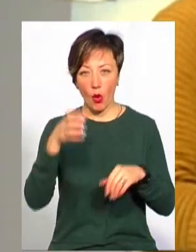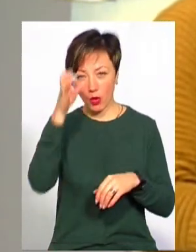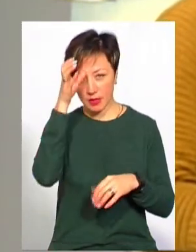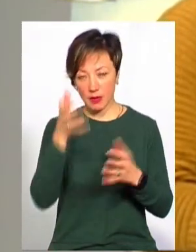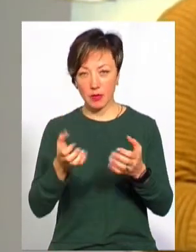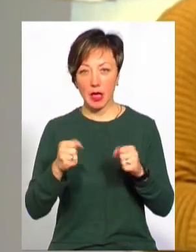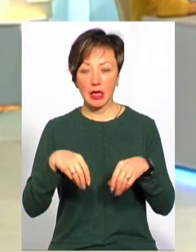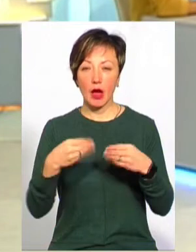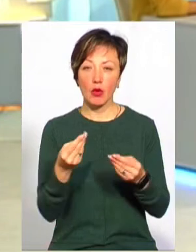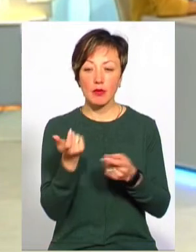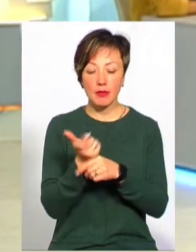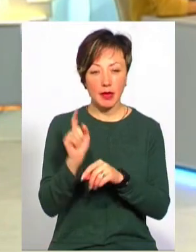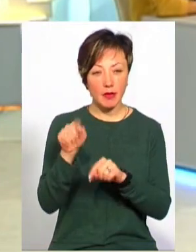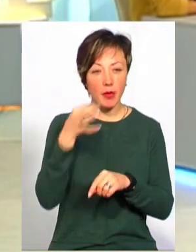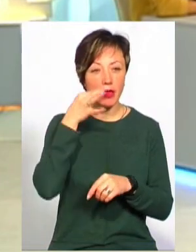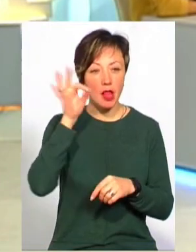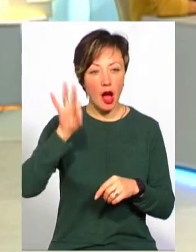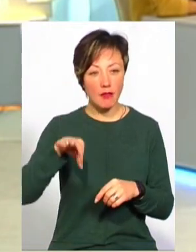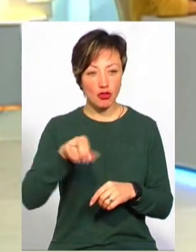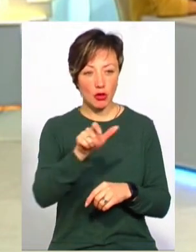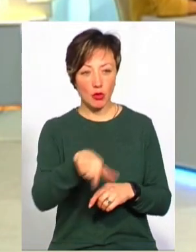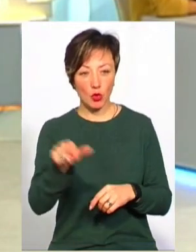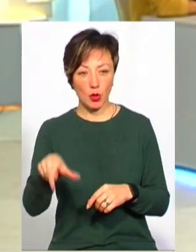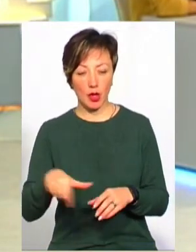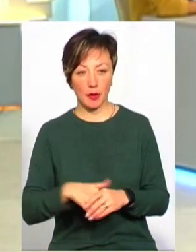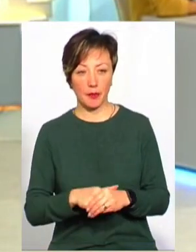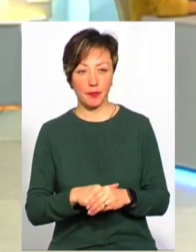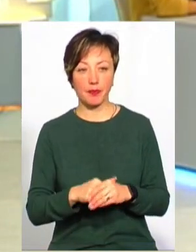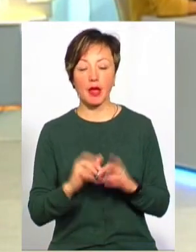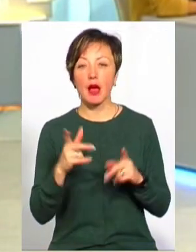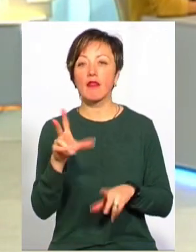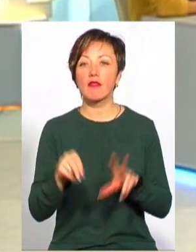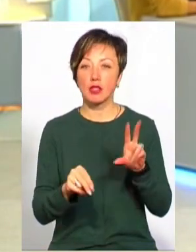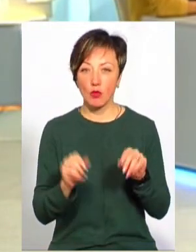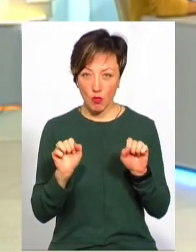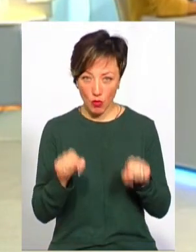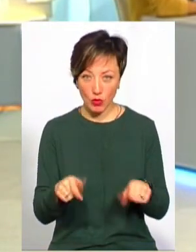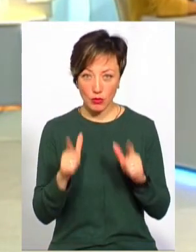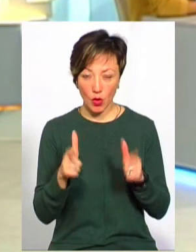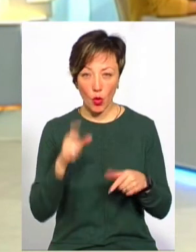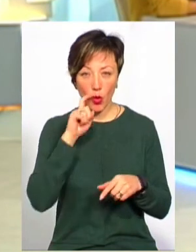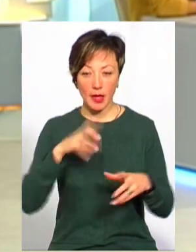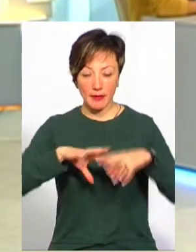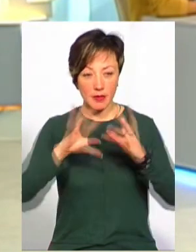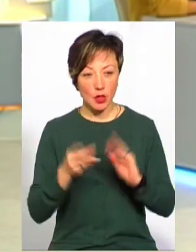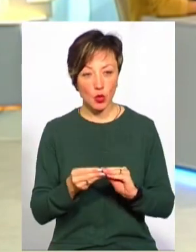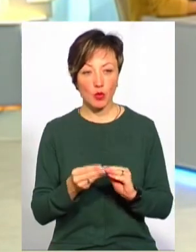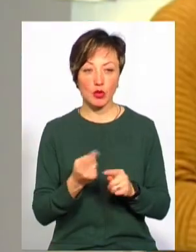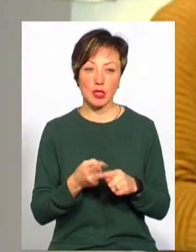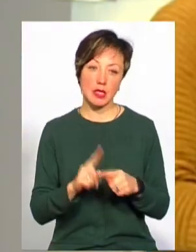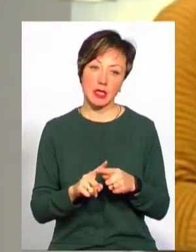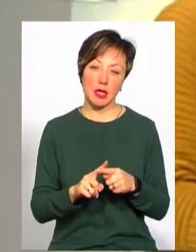роботу. Вони дають перевагу саме навичкам людей. Пані Наталія, от як ви гадаєте, чи може на це піти Україна в цілому, чи все ж таки